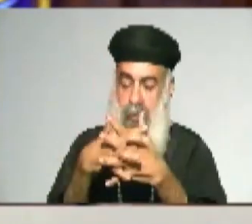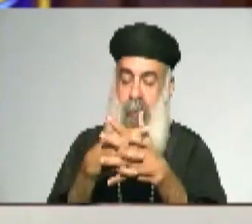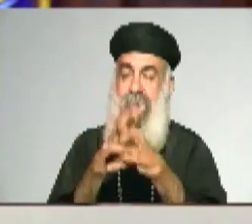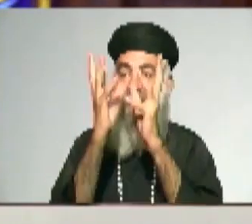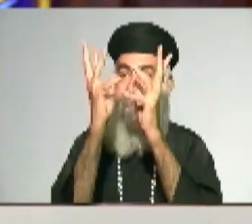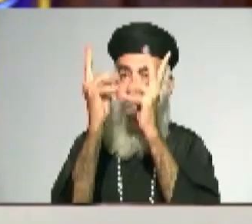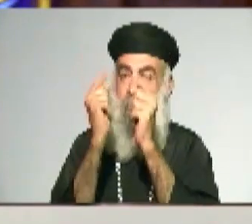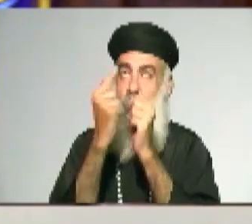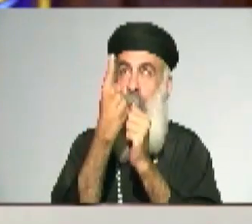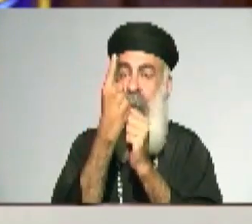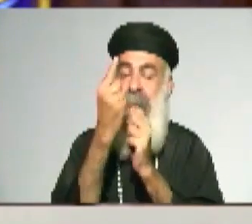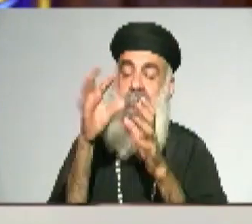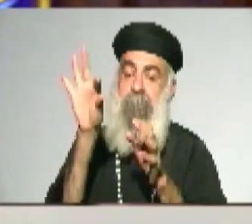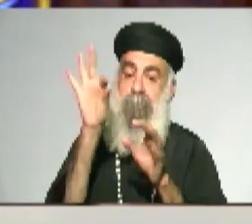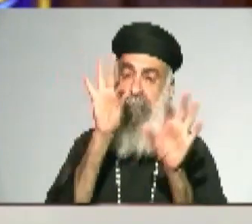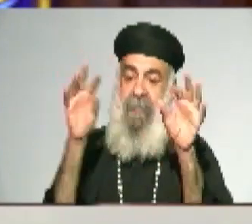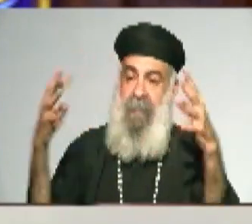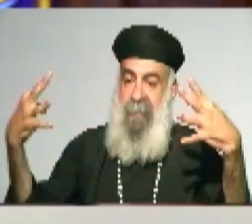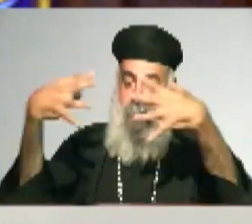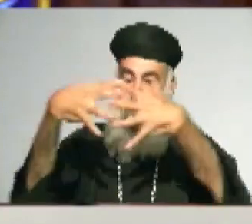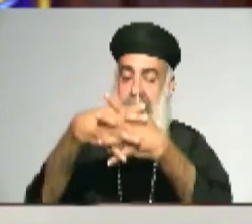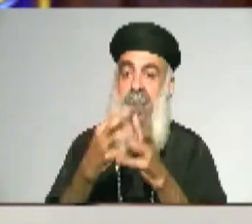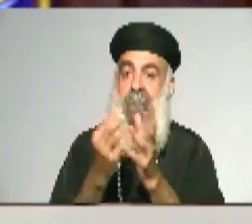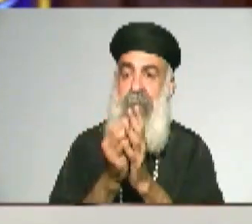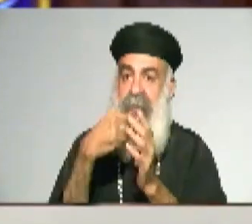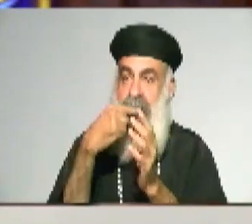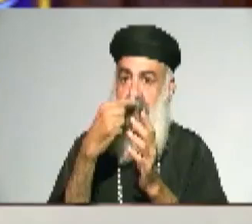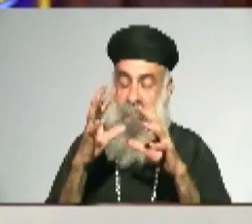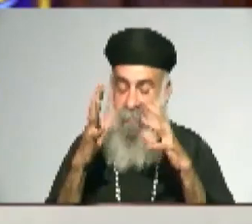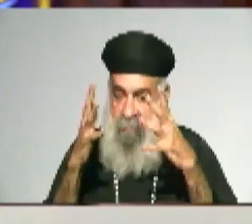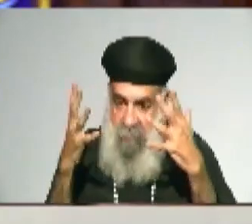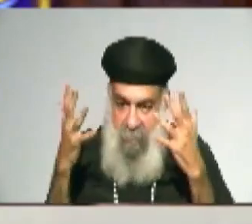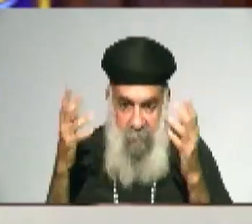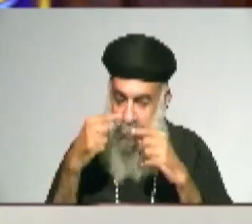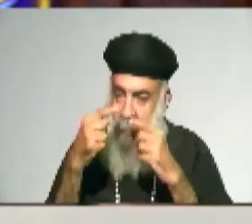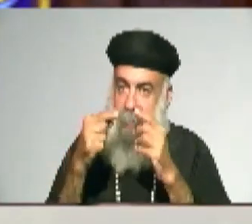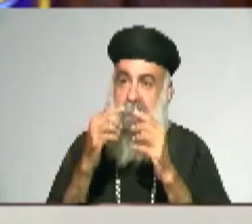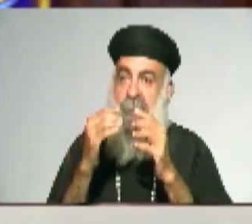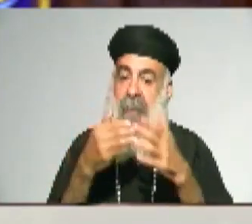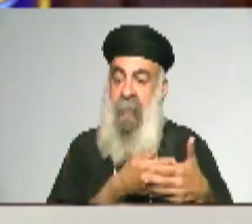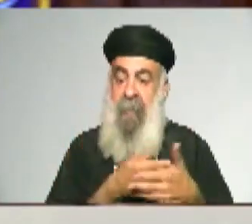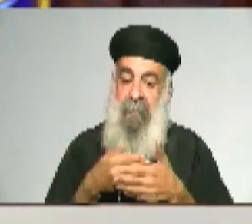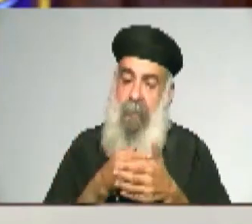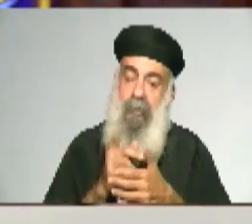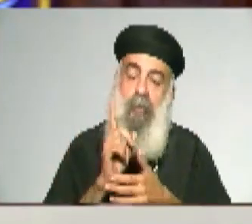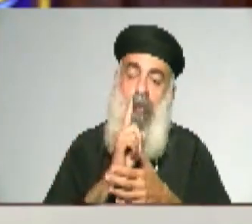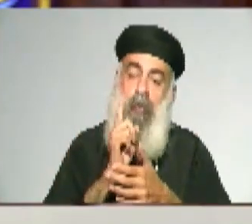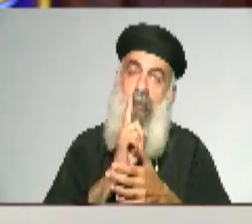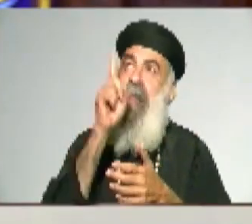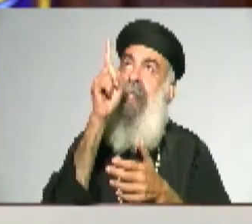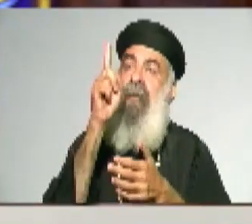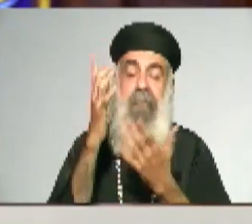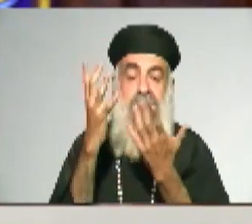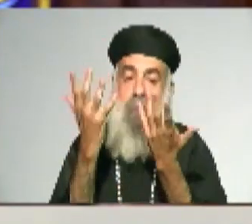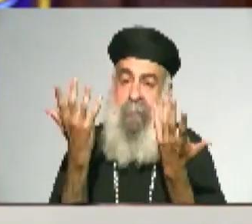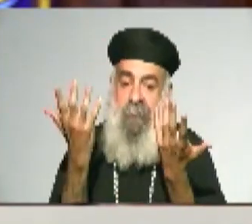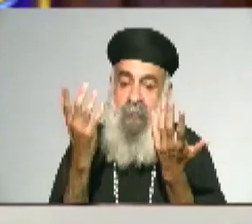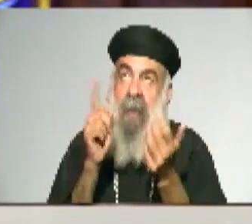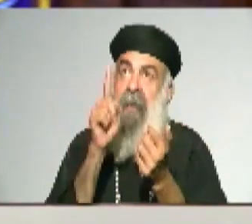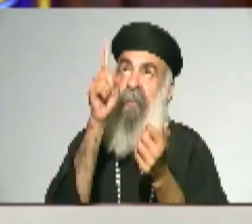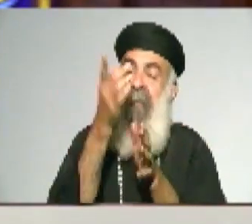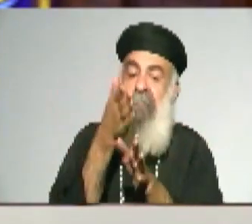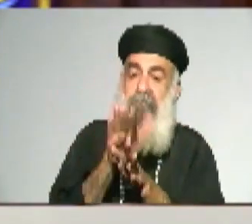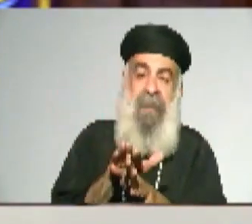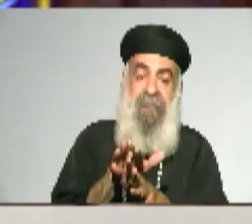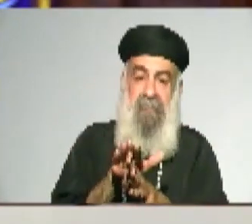من طبيعتين. عشان كده مش بنستعجب ولا بنتحير لما نقول العذراء ام الله، لما نقول الله مات